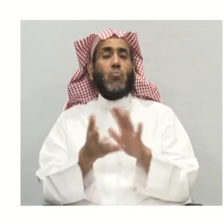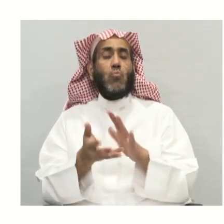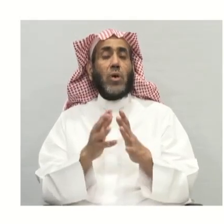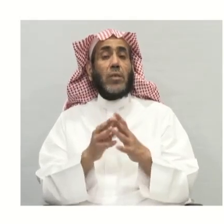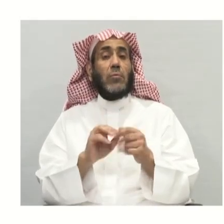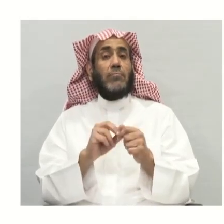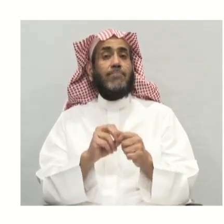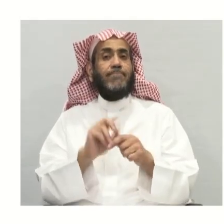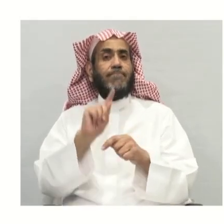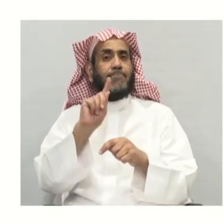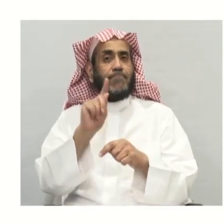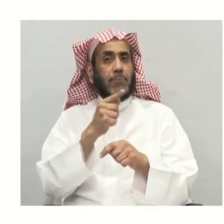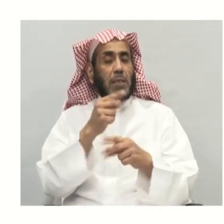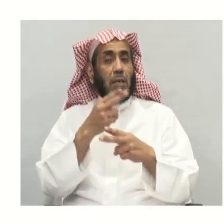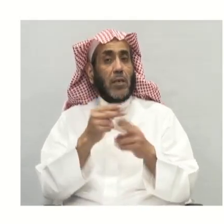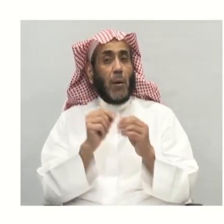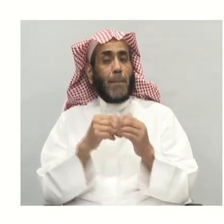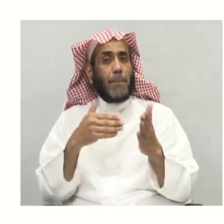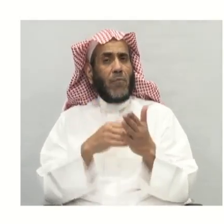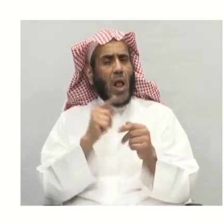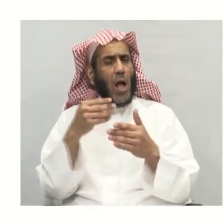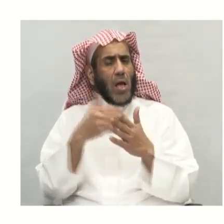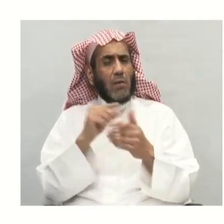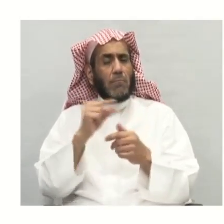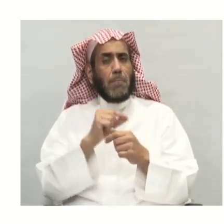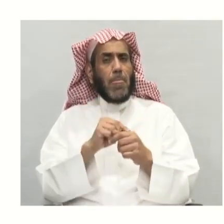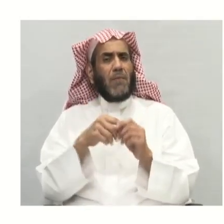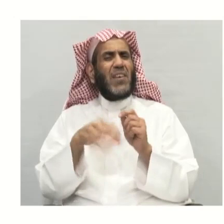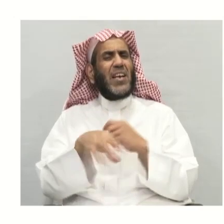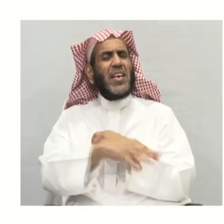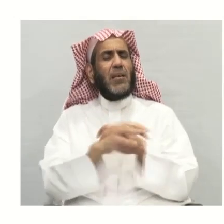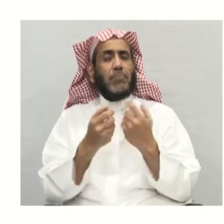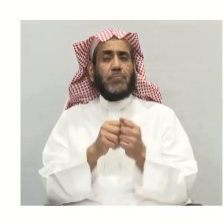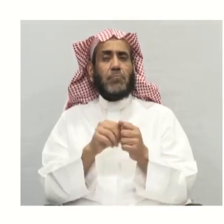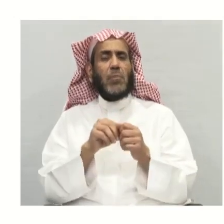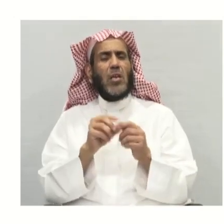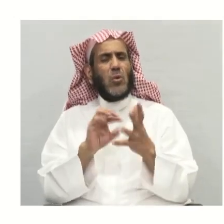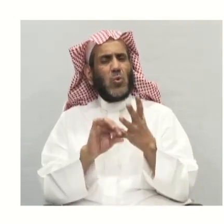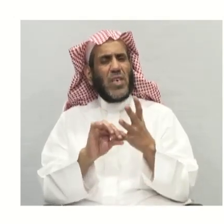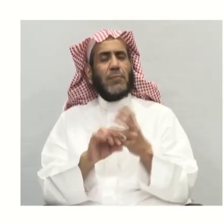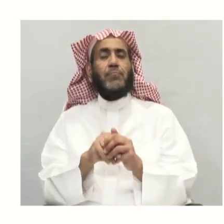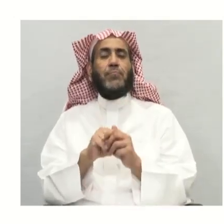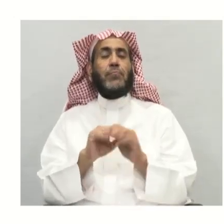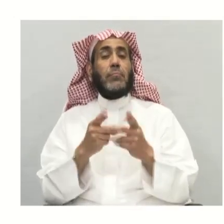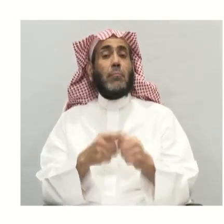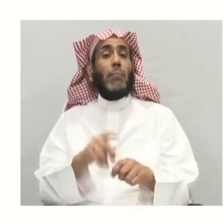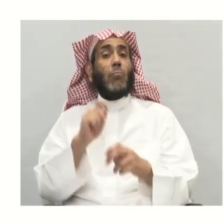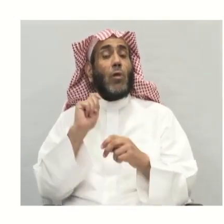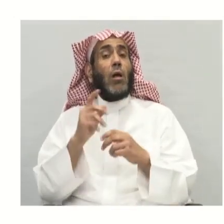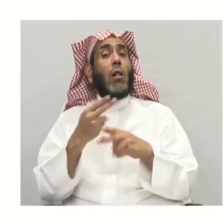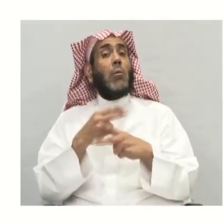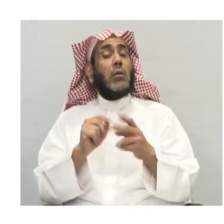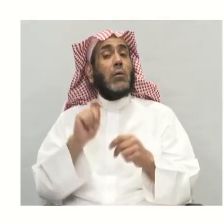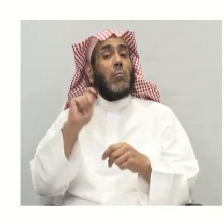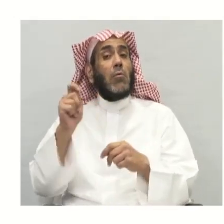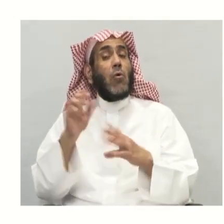تكون علامات اي علامات الاعراب كذلك قد تكون فرعي اولا بعلامات الاعراب الاصليه